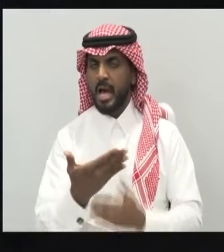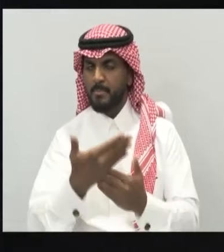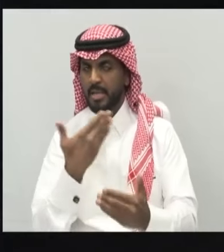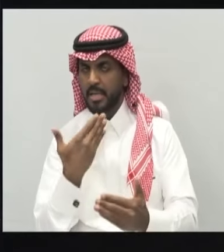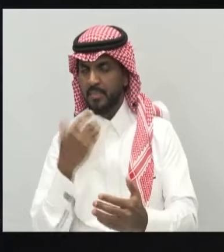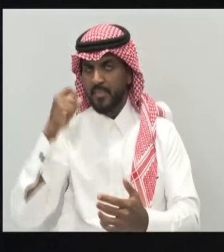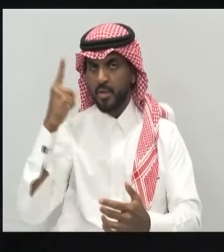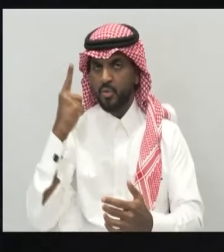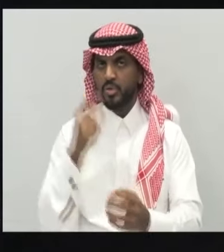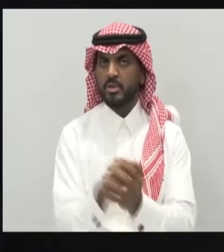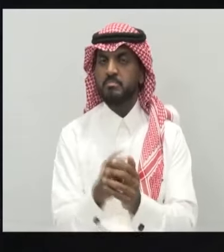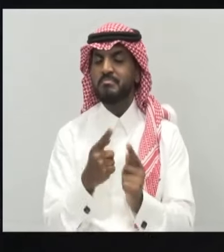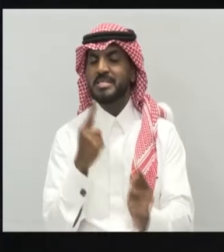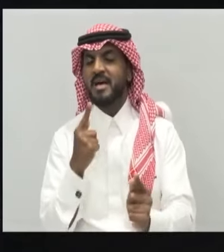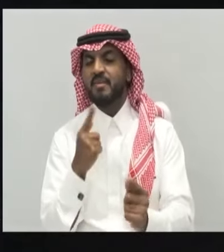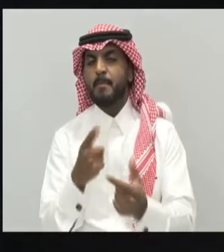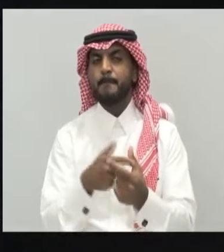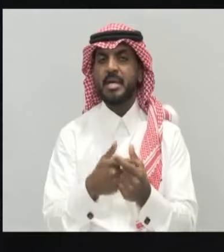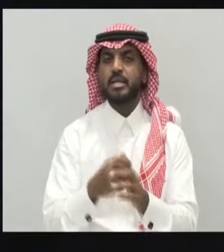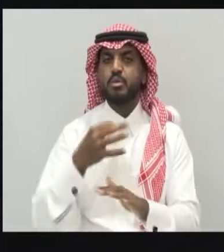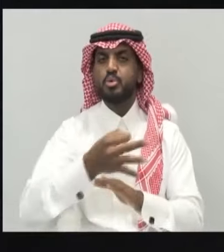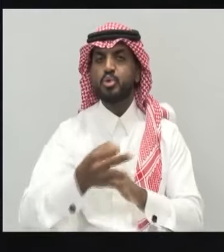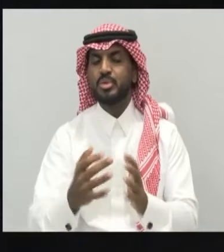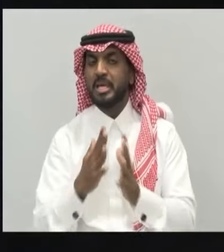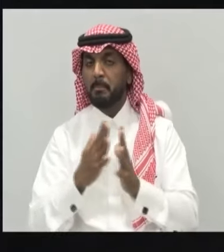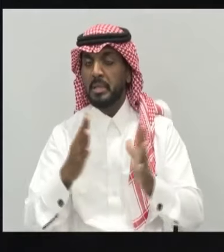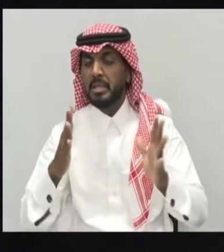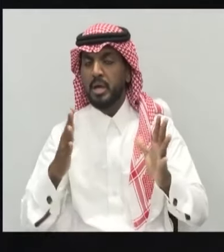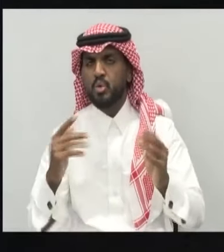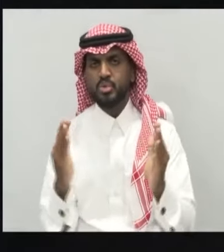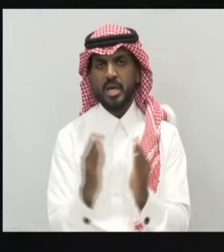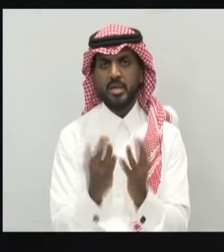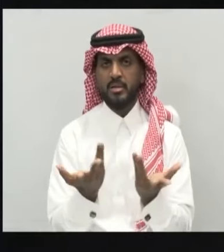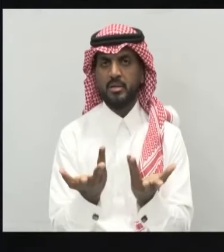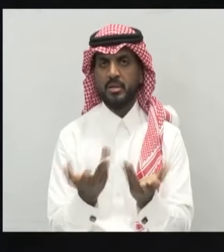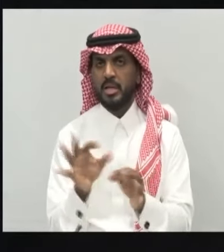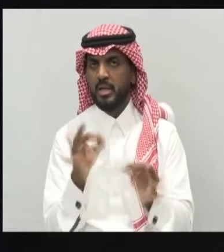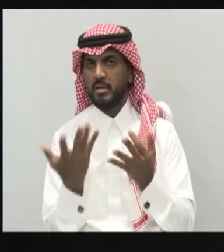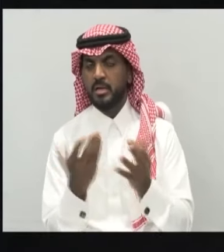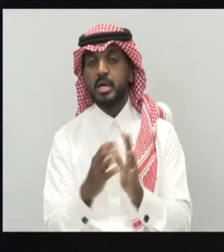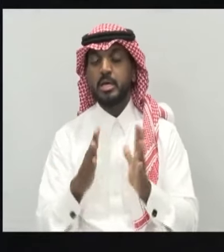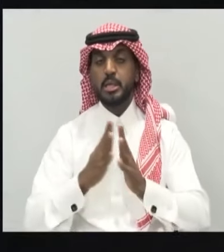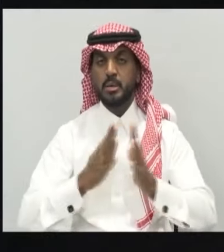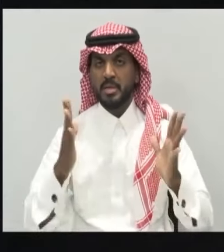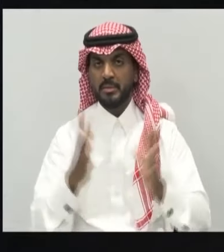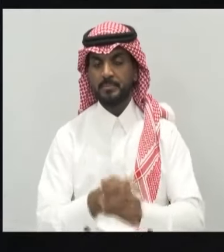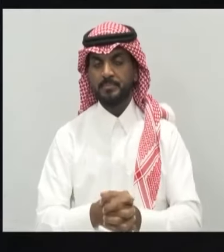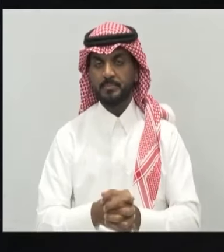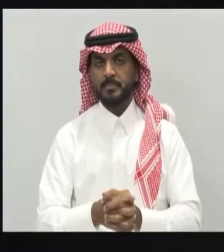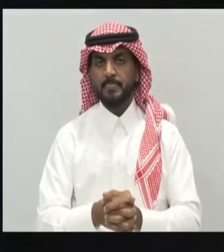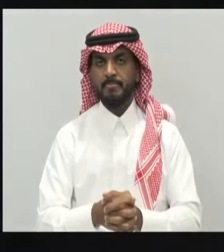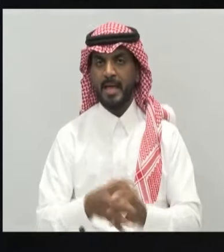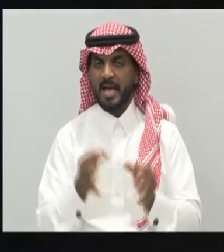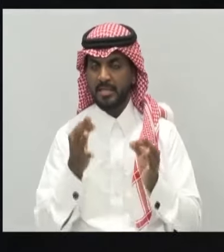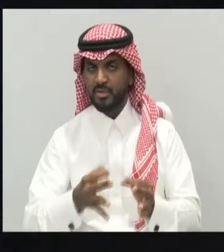ذكروني المسافه بين المدن كبيره جدا ولا صغيره كبيره جدا يلا يا مبدعين